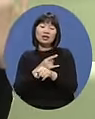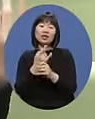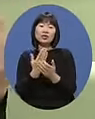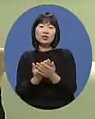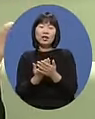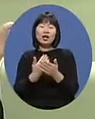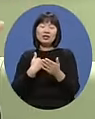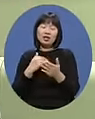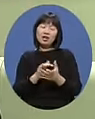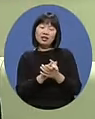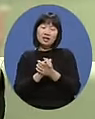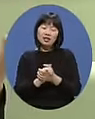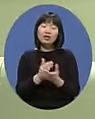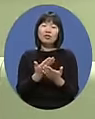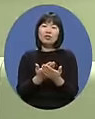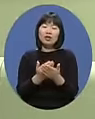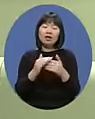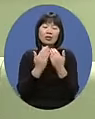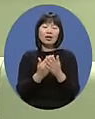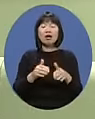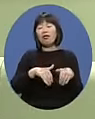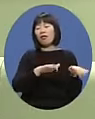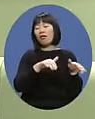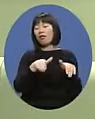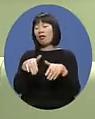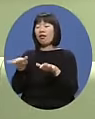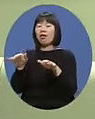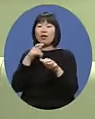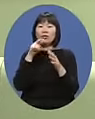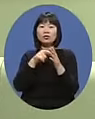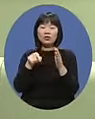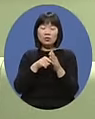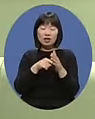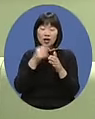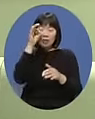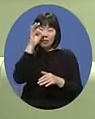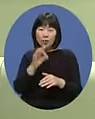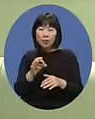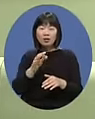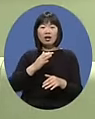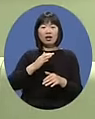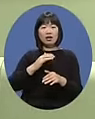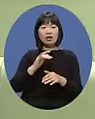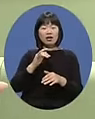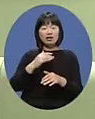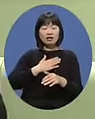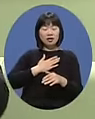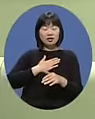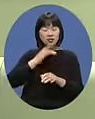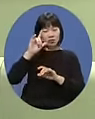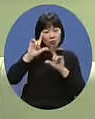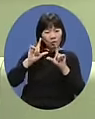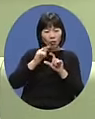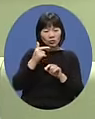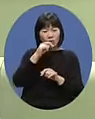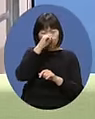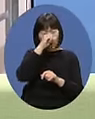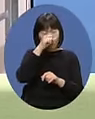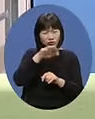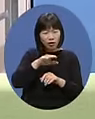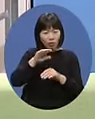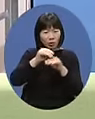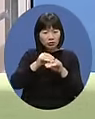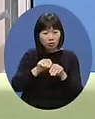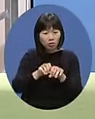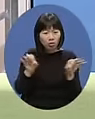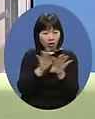사랑해주세요. 뭐 사겨요. 그런데 탁 물리치고 그 물속에 비친 자기 모습을 너무 좋은데 만지면 흩어지고 만지면 흩어지고 그러는 거예요.